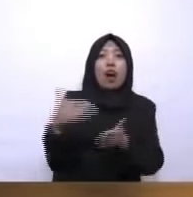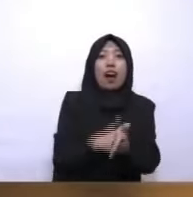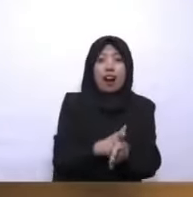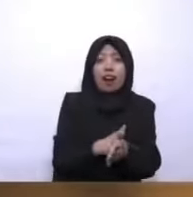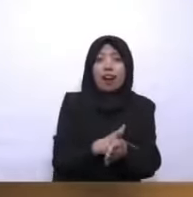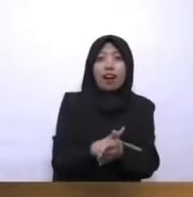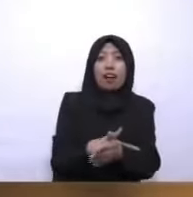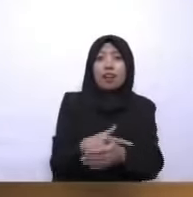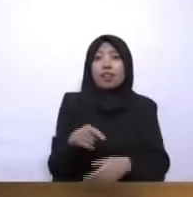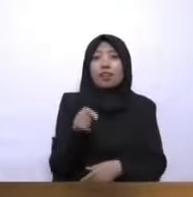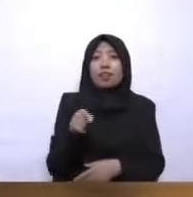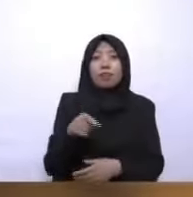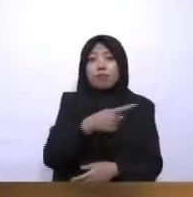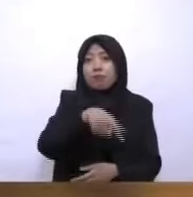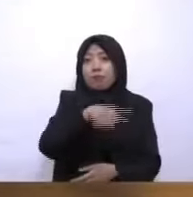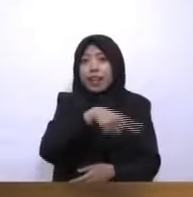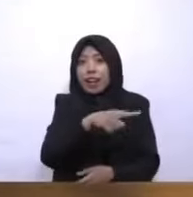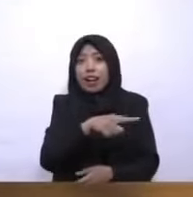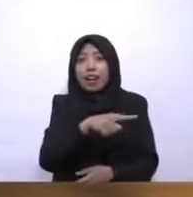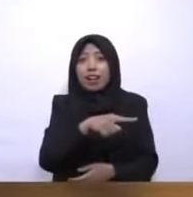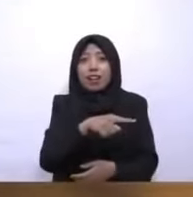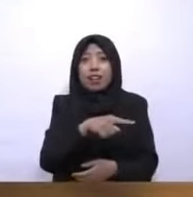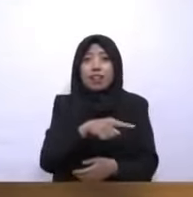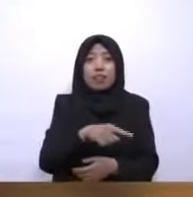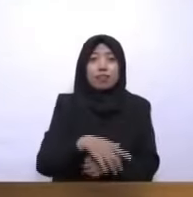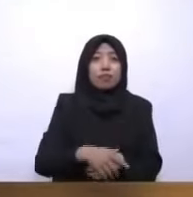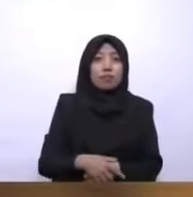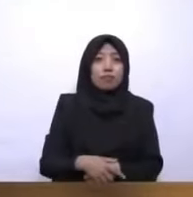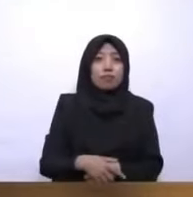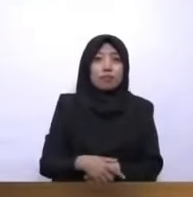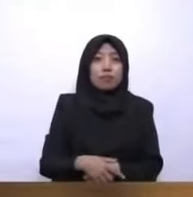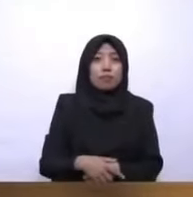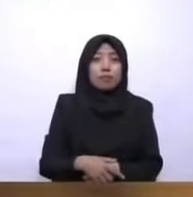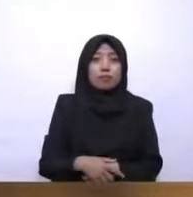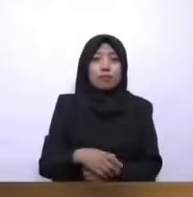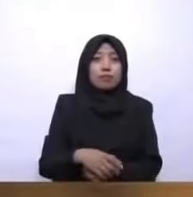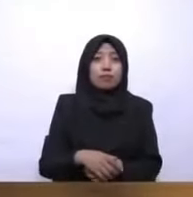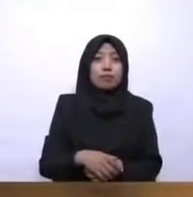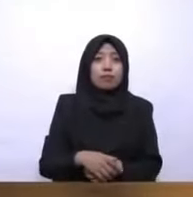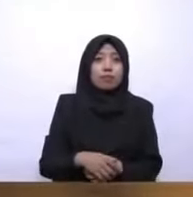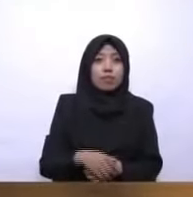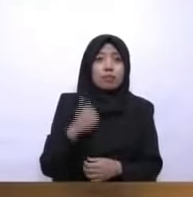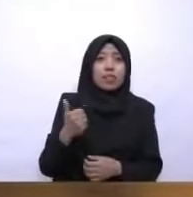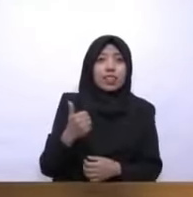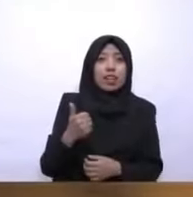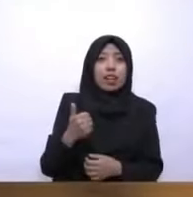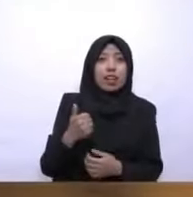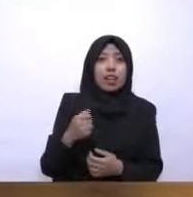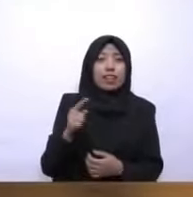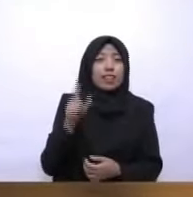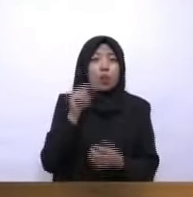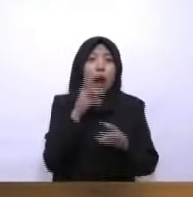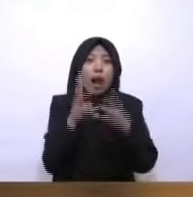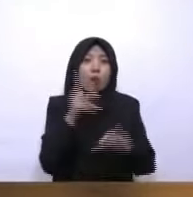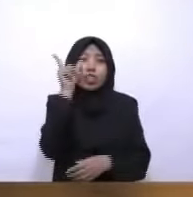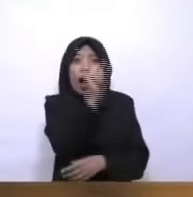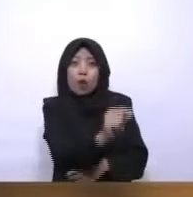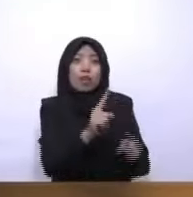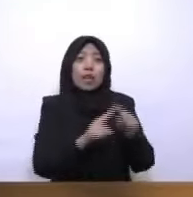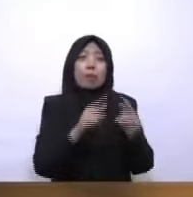telemedicine yang di mana mereka bisa datang untuk berhadapan dengan orang-orang yang ada di jauh dari situ tapi tersambungkan dengan